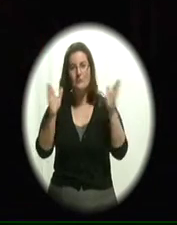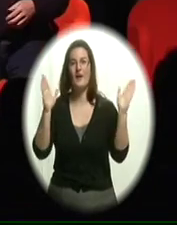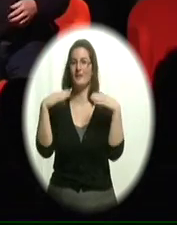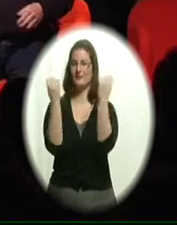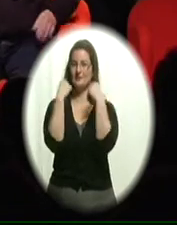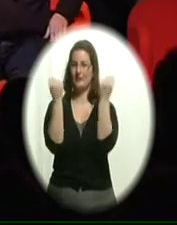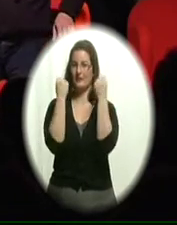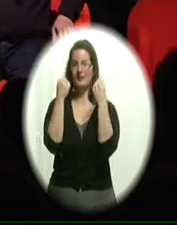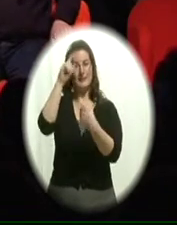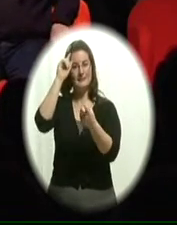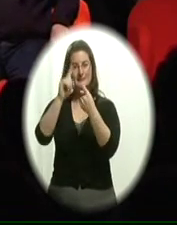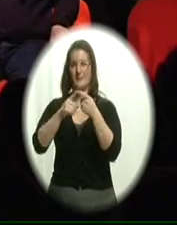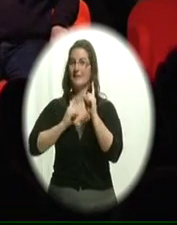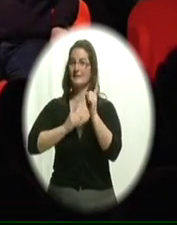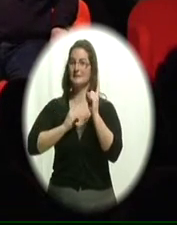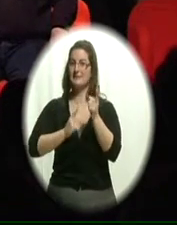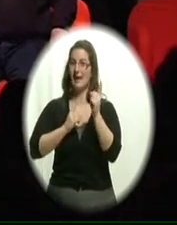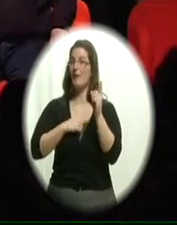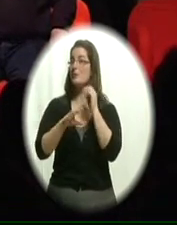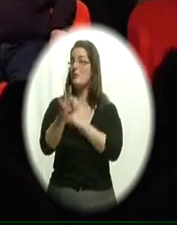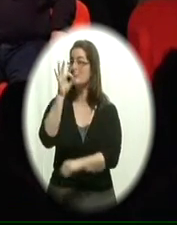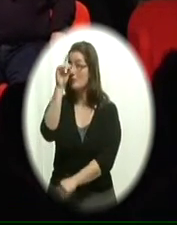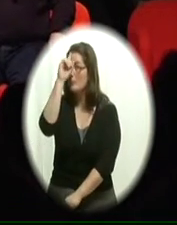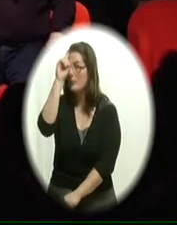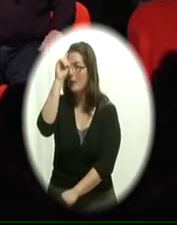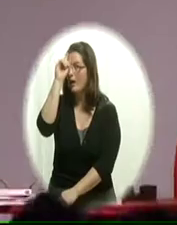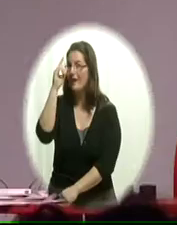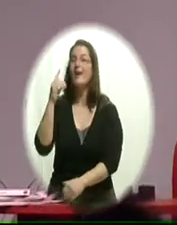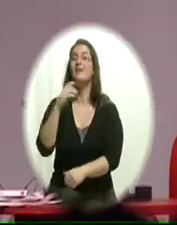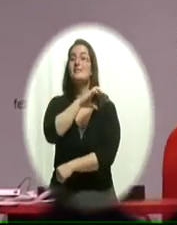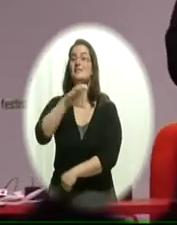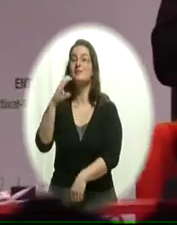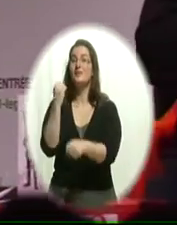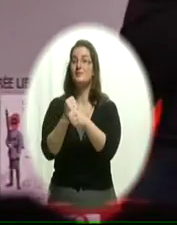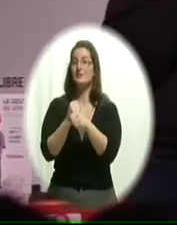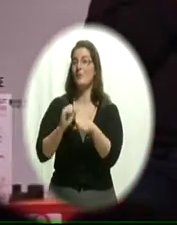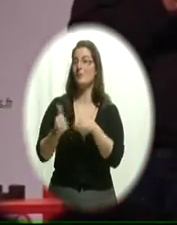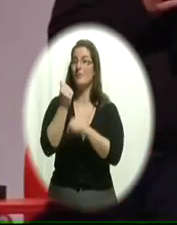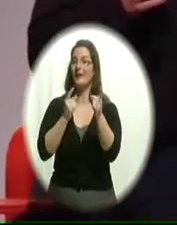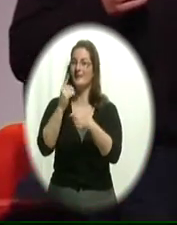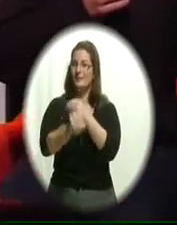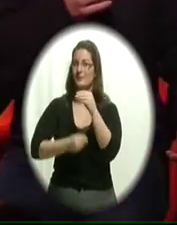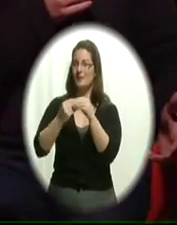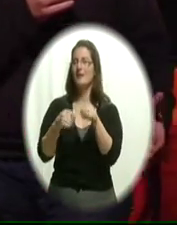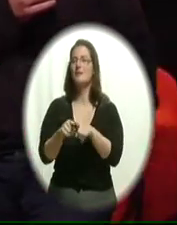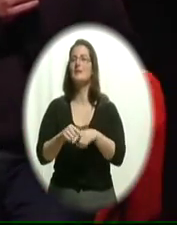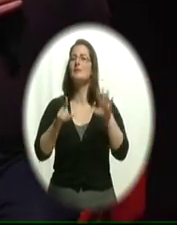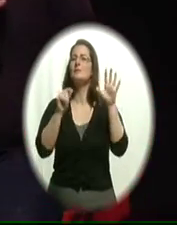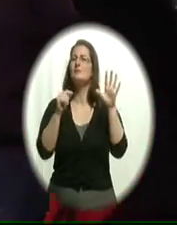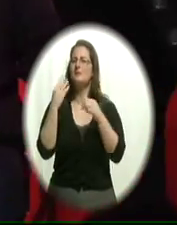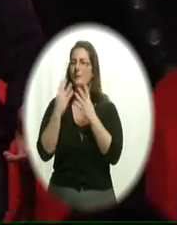thème de la guerre a été choisi à l'occasion du centenaire de la Première Guerre mondiale et du 70e anniversaire de la